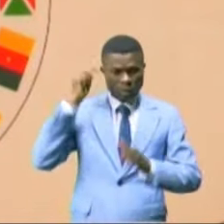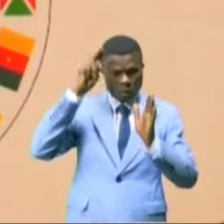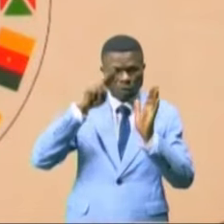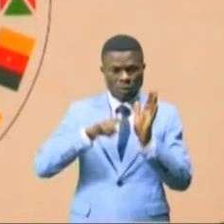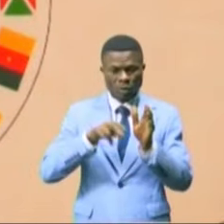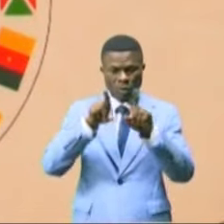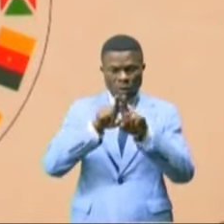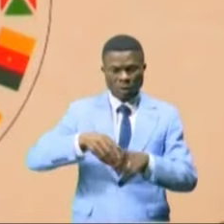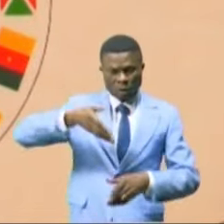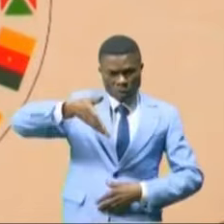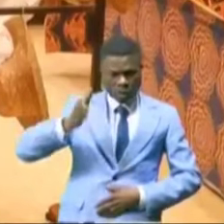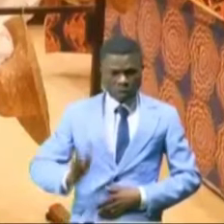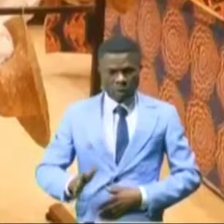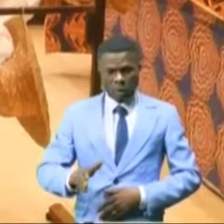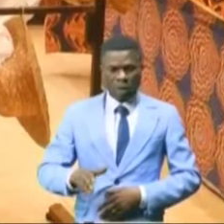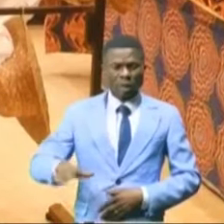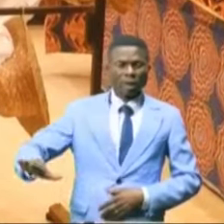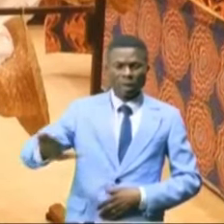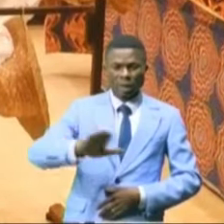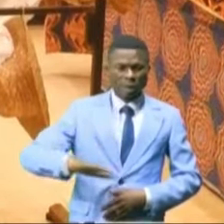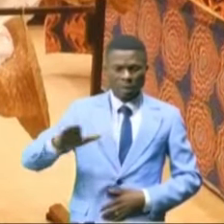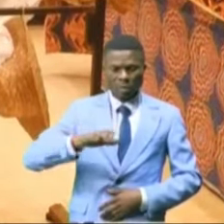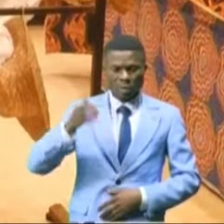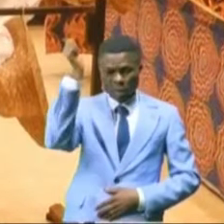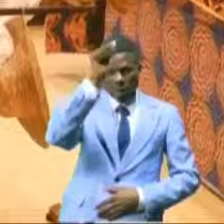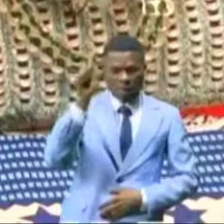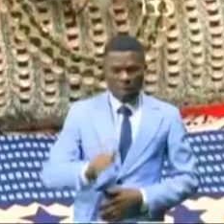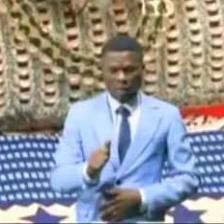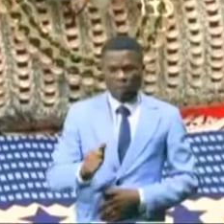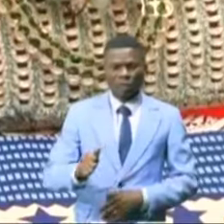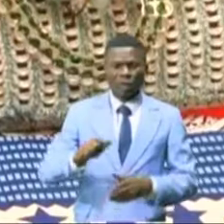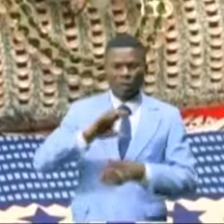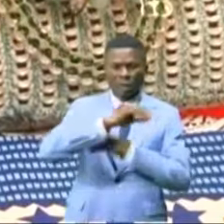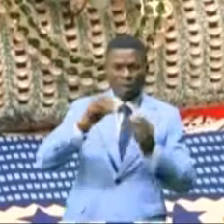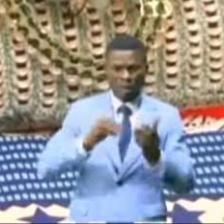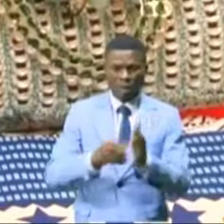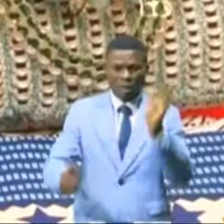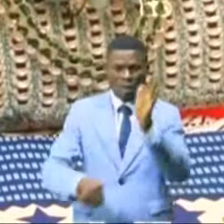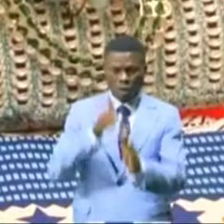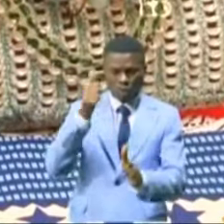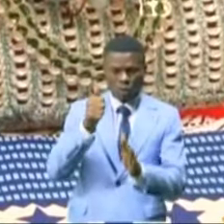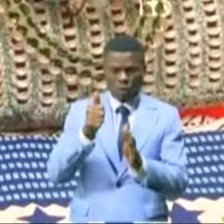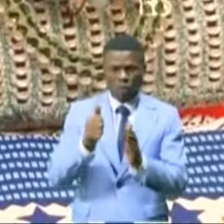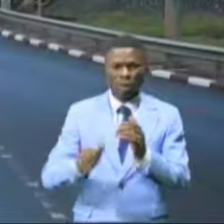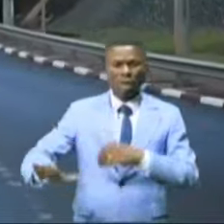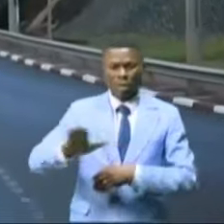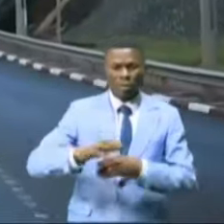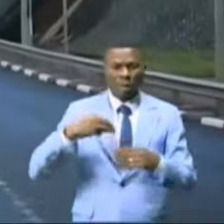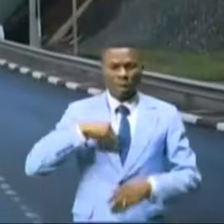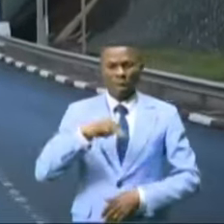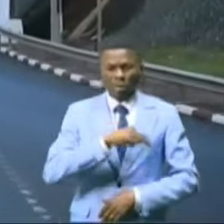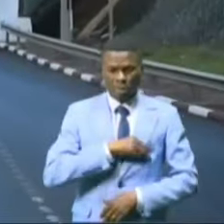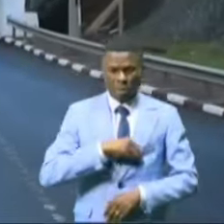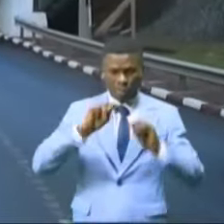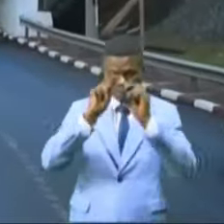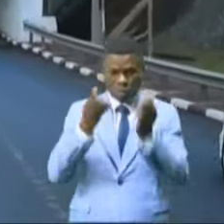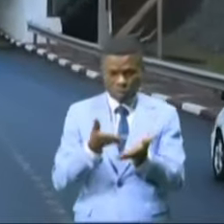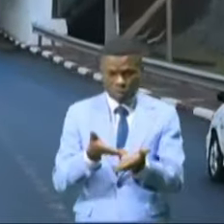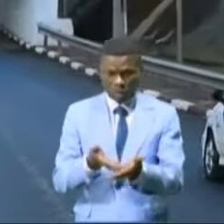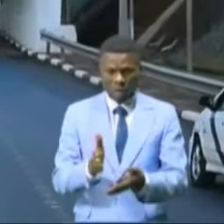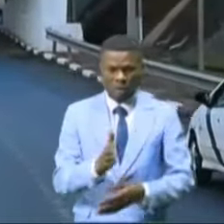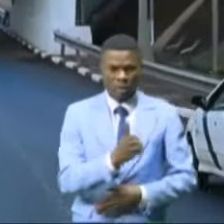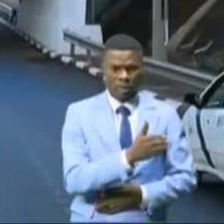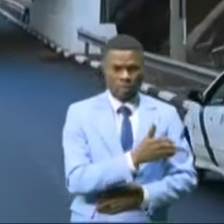et experts des États de l'Afrique centrale. 11 pays sont membres de la CEAC, notamment la République démocratique du